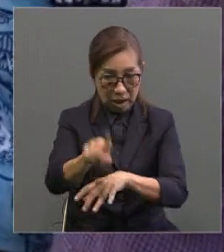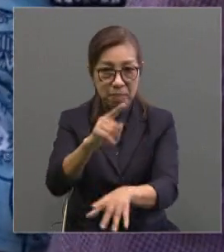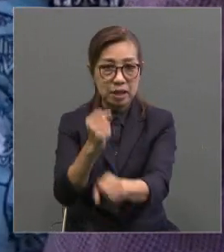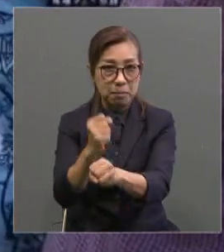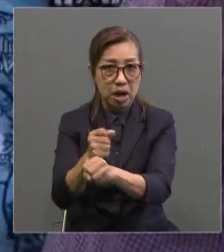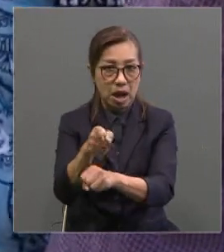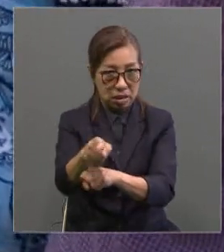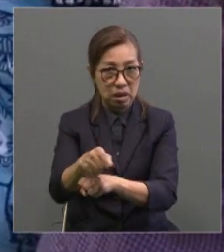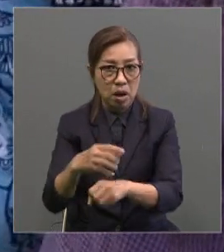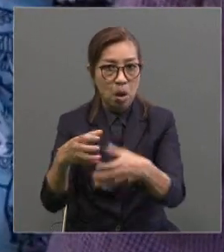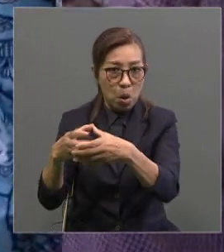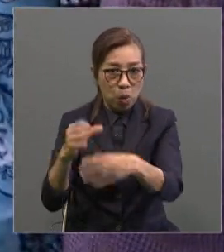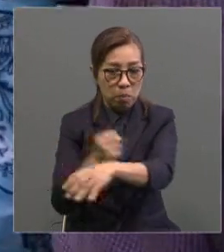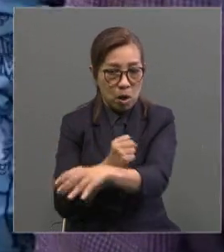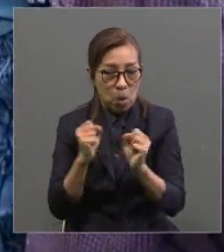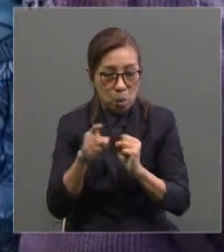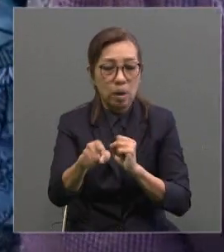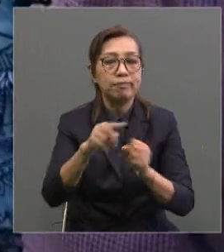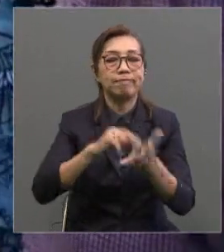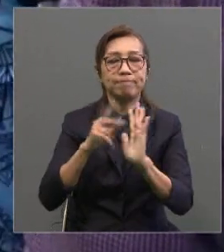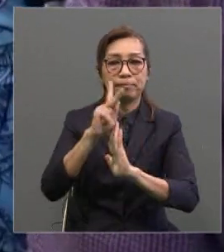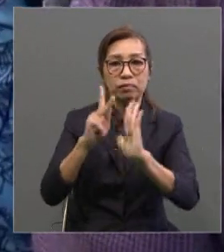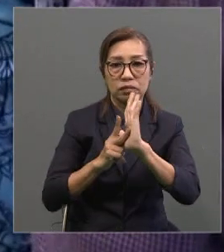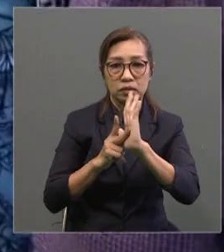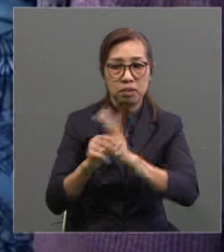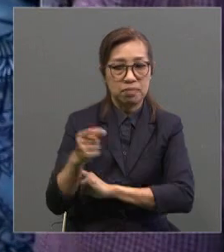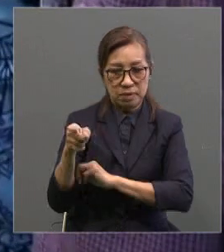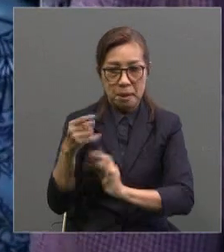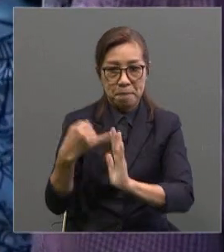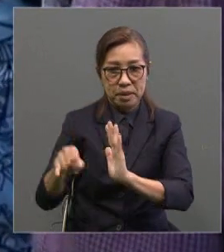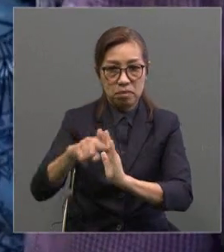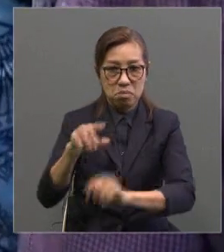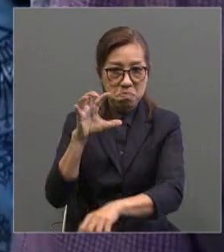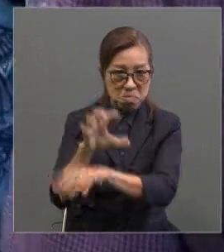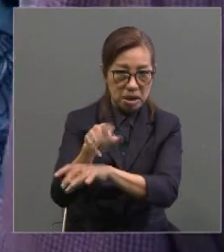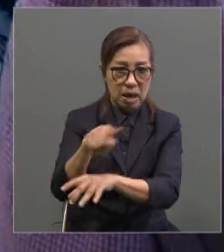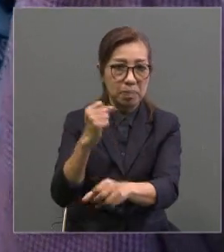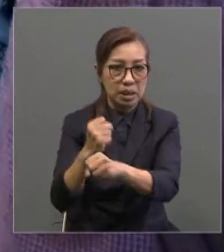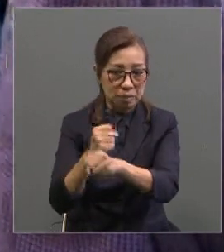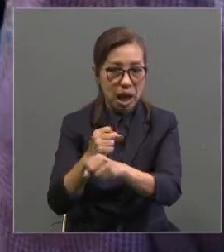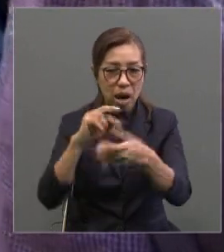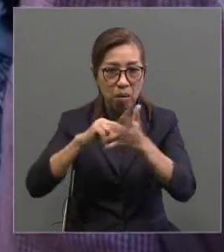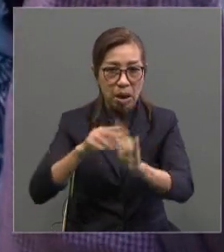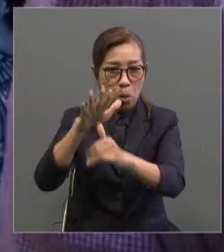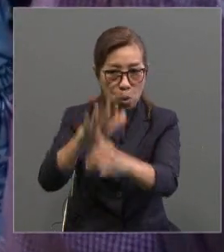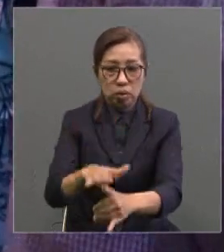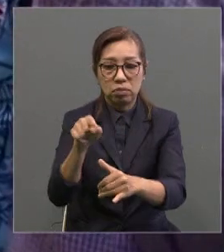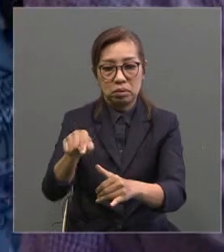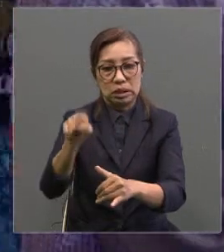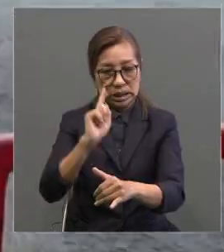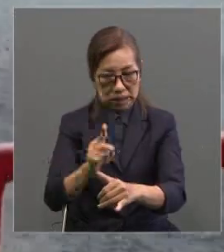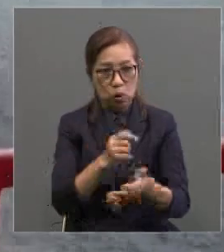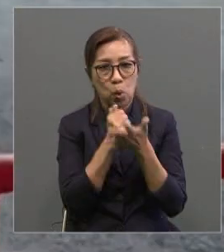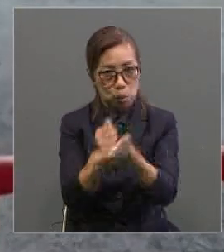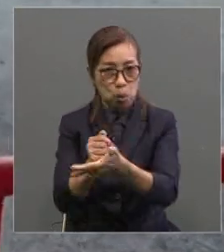ซึ่งการกระทำดังกล่าวครับเข้าข่ายเป็นการบังคับใช้แรงงานหรือบริการหรือการค้ามนุษย์ซึ่งจำเป็นต้องได้รับการช่วย